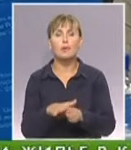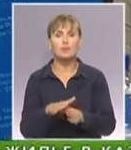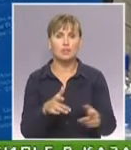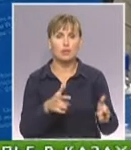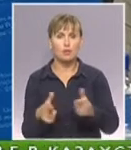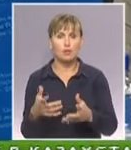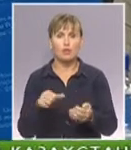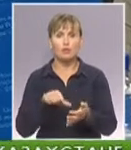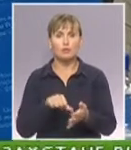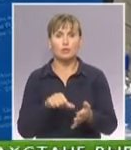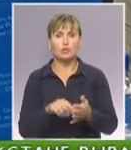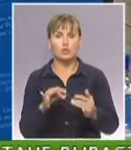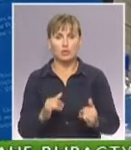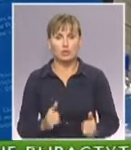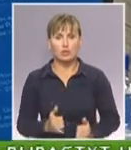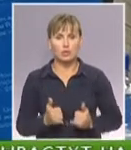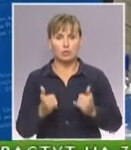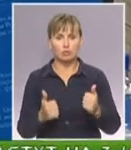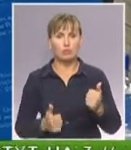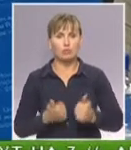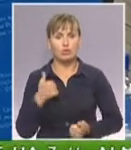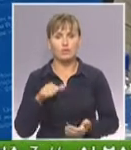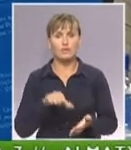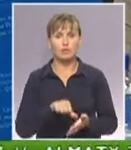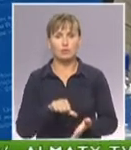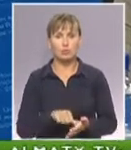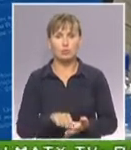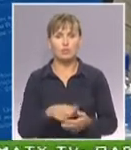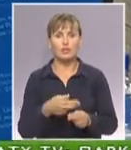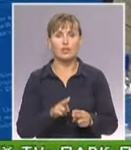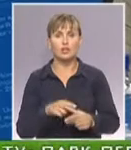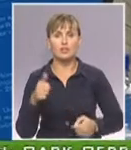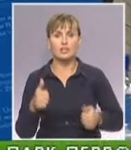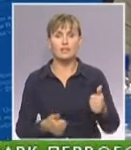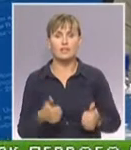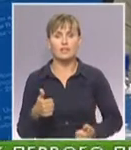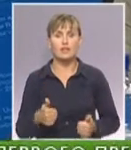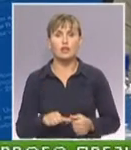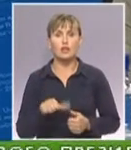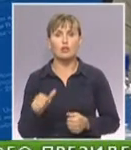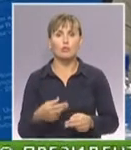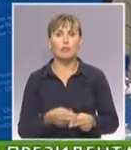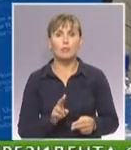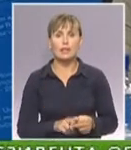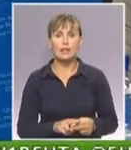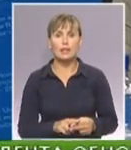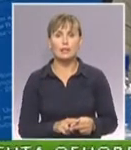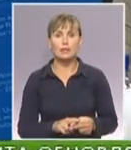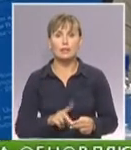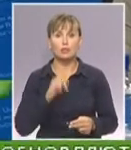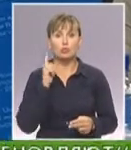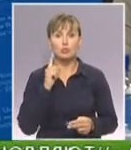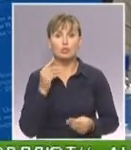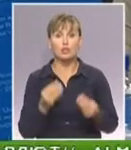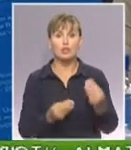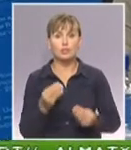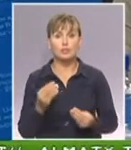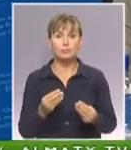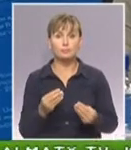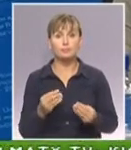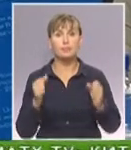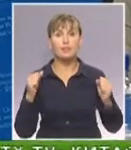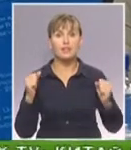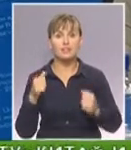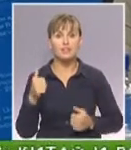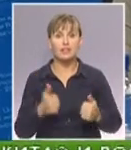принять участие и достойно выступить в данных соревнованиях. Помимо, так как это юношеские игры, помимо